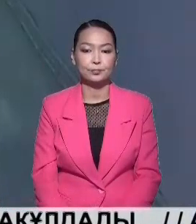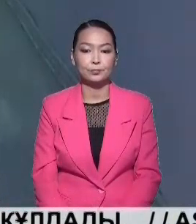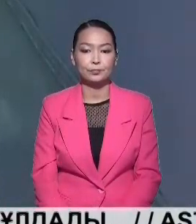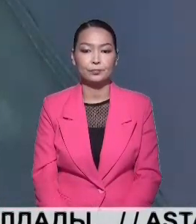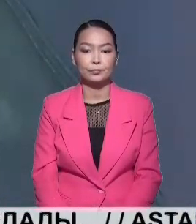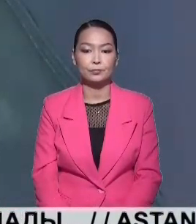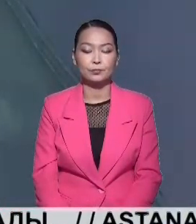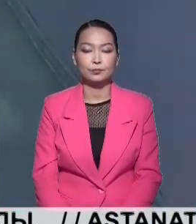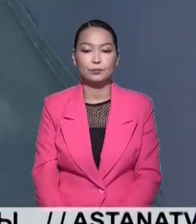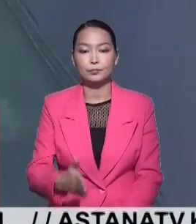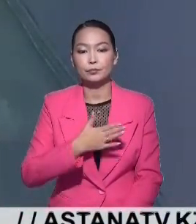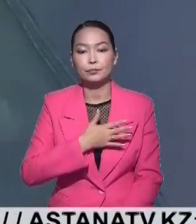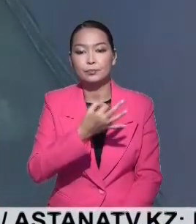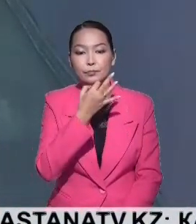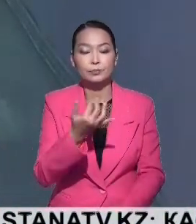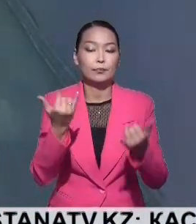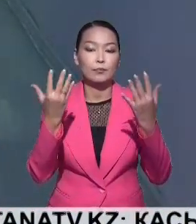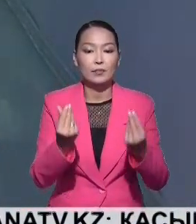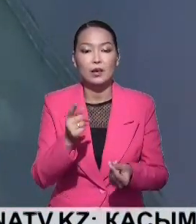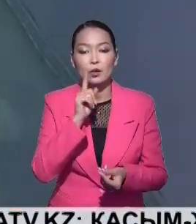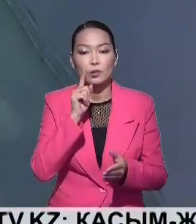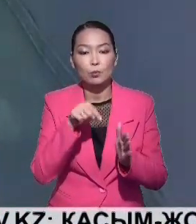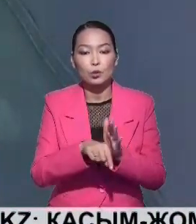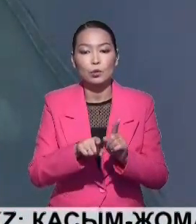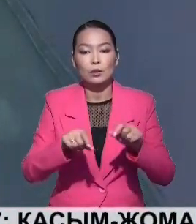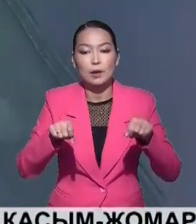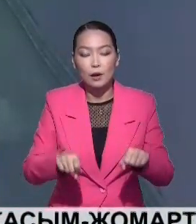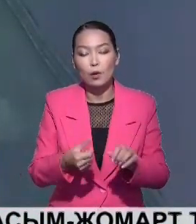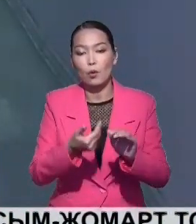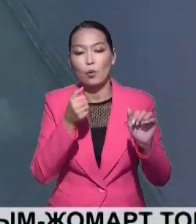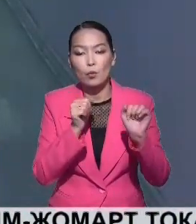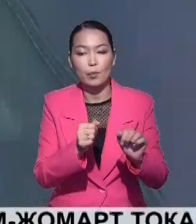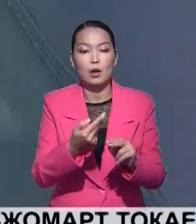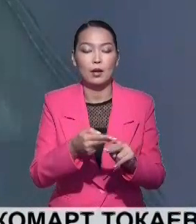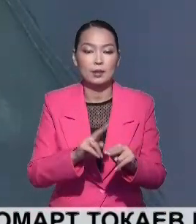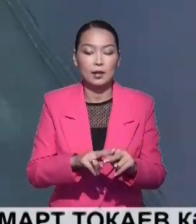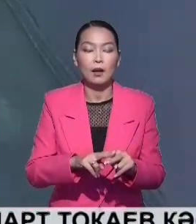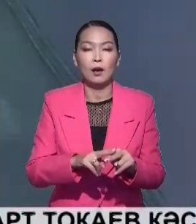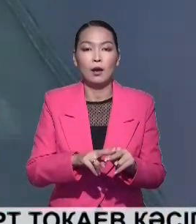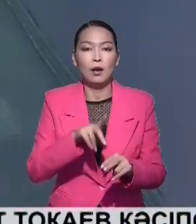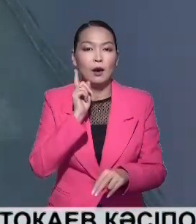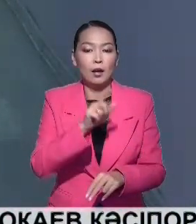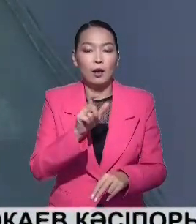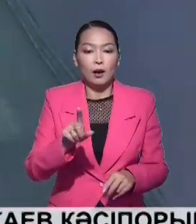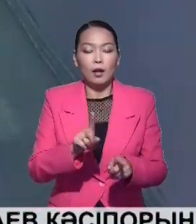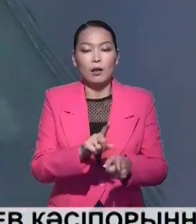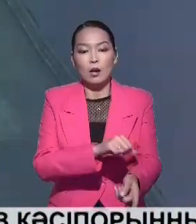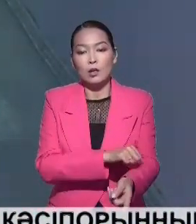Маған ұнағаны қазіргі жастардың арасында құқық бұзушылықтың алдын алу. Өйткені жастар